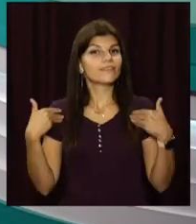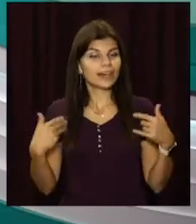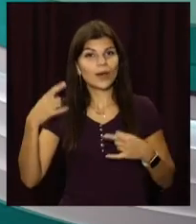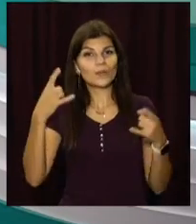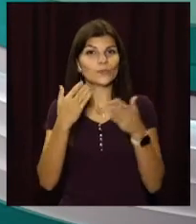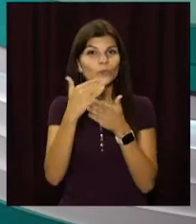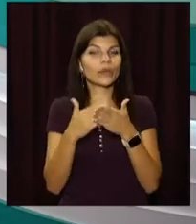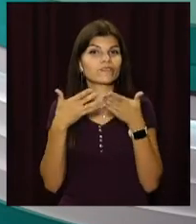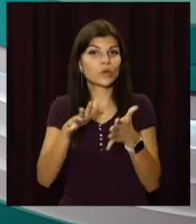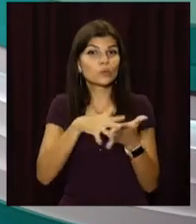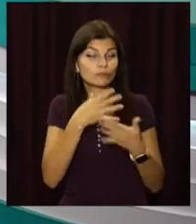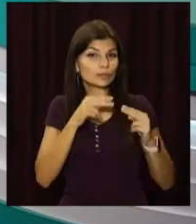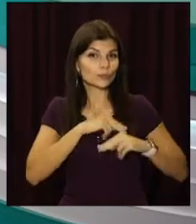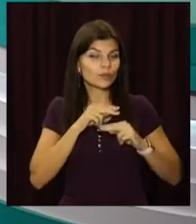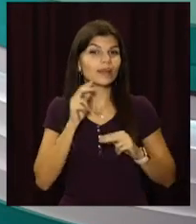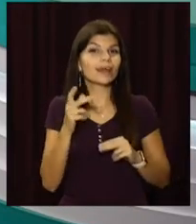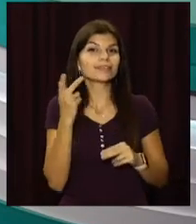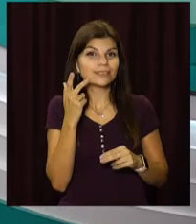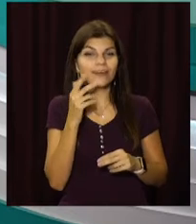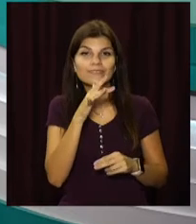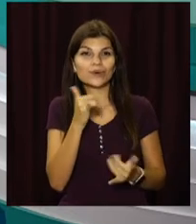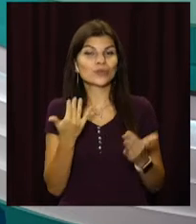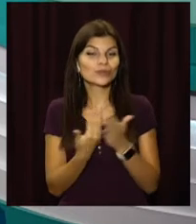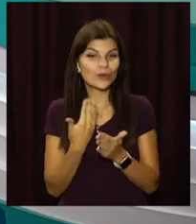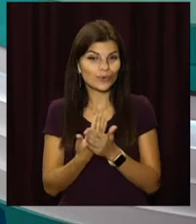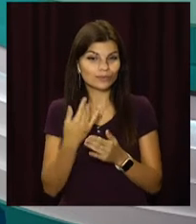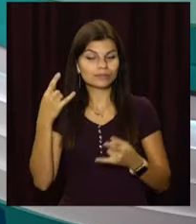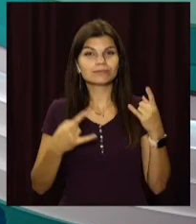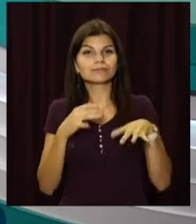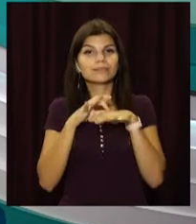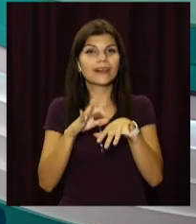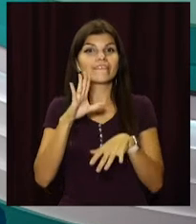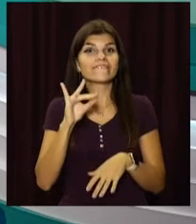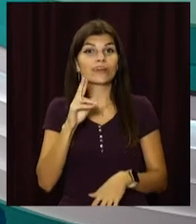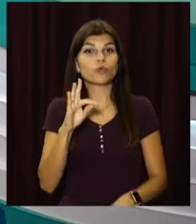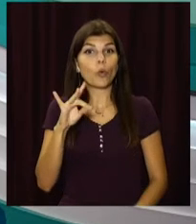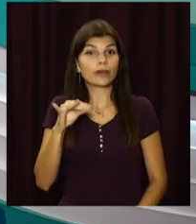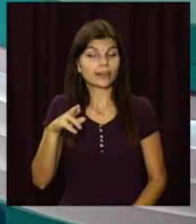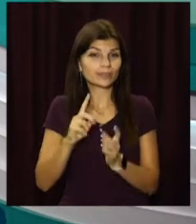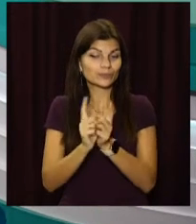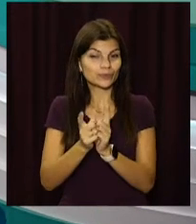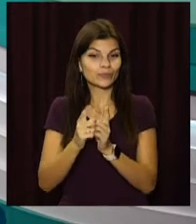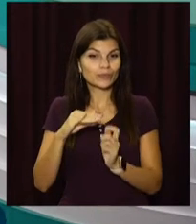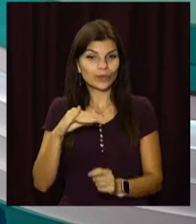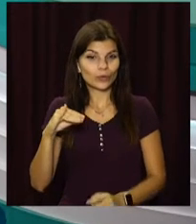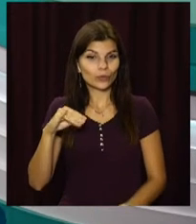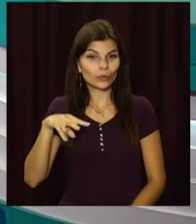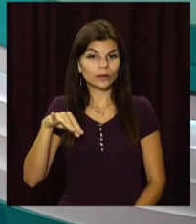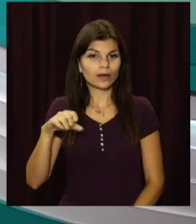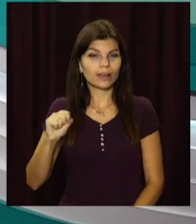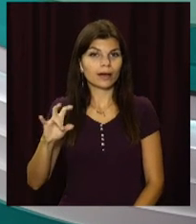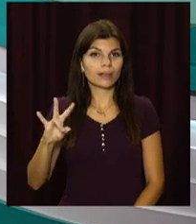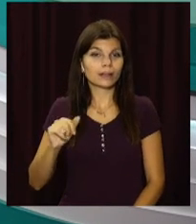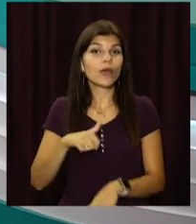Вітаю, відкритий продовжує свою роботу і, як завжди, у цій порі новини. Для вас працюють Вікторія Вахрушина та сурдоперекладачка Юліана